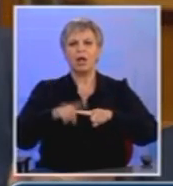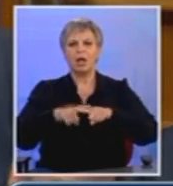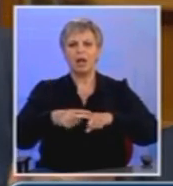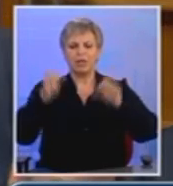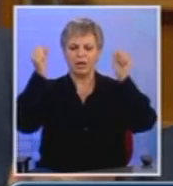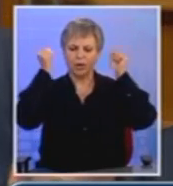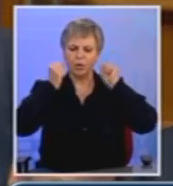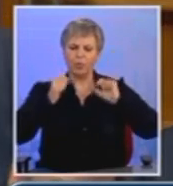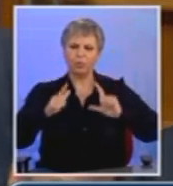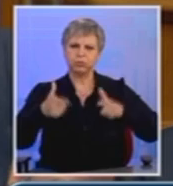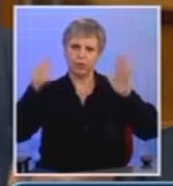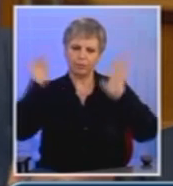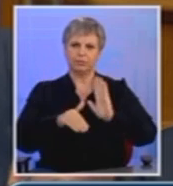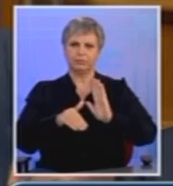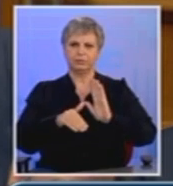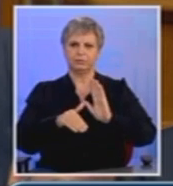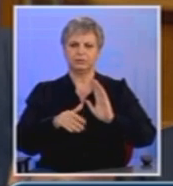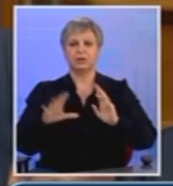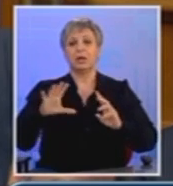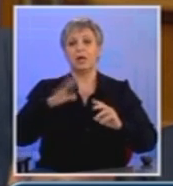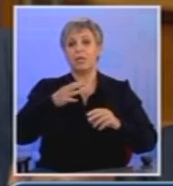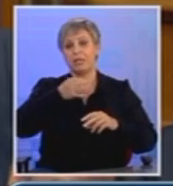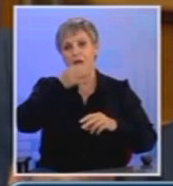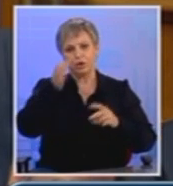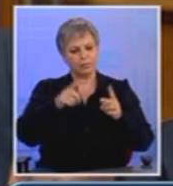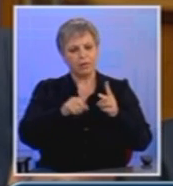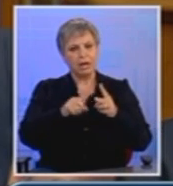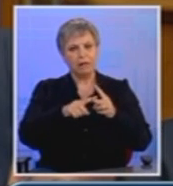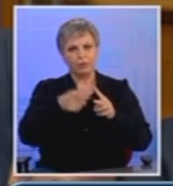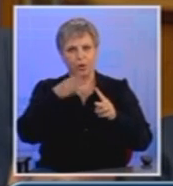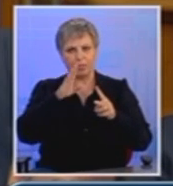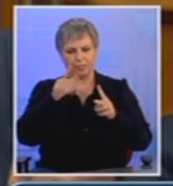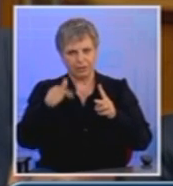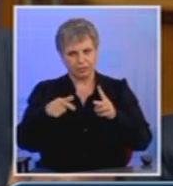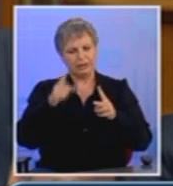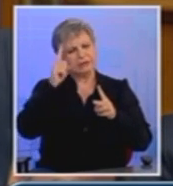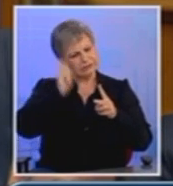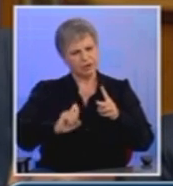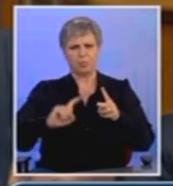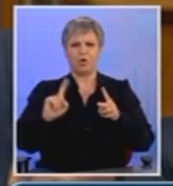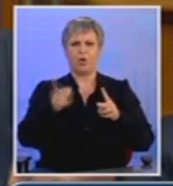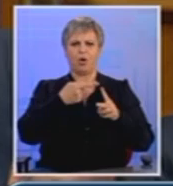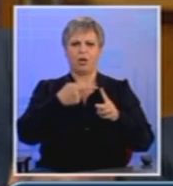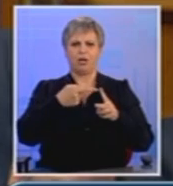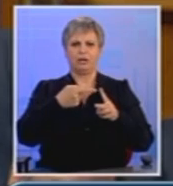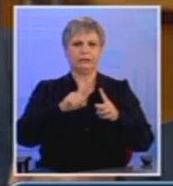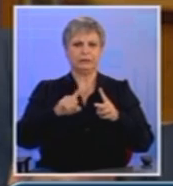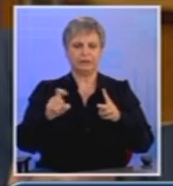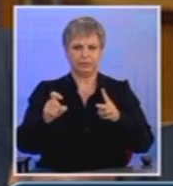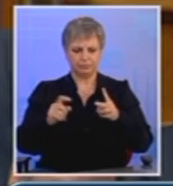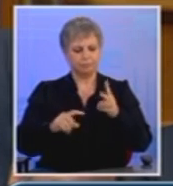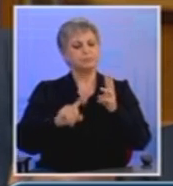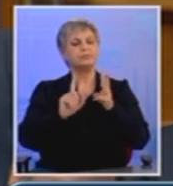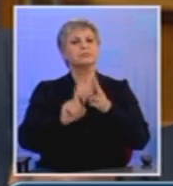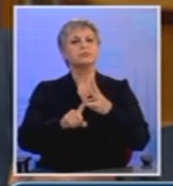χρεοκοπία δεν θέλω να αναφερθώ στις συνέπειές της όλοι τις γνωρίζουμε υπήρχε και μια